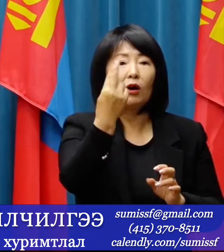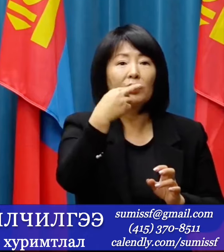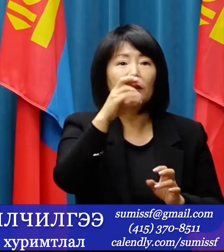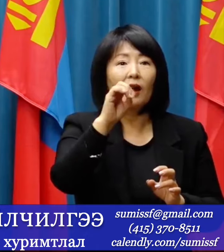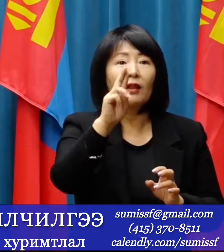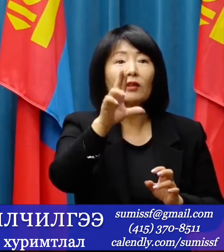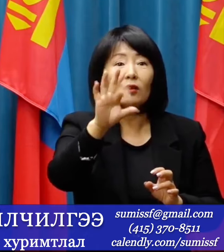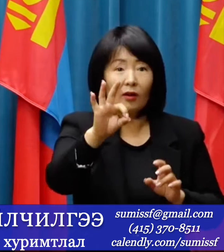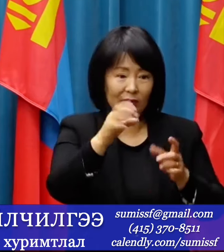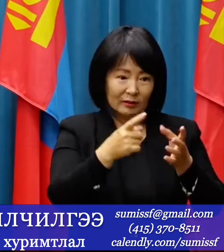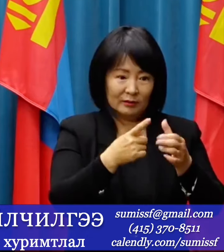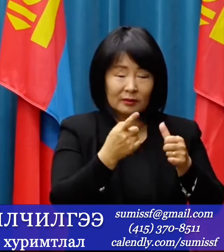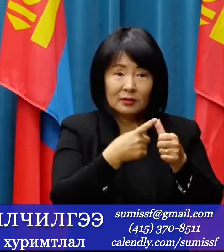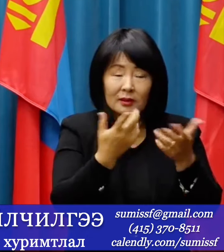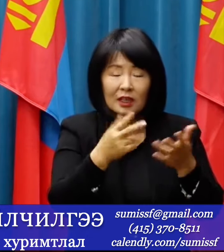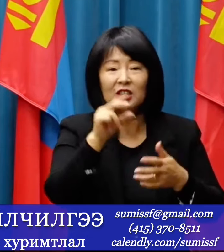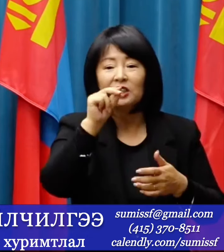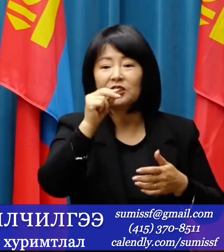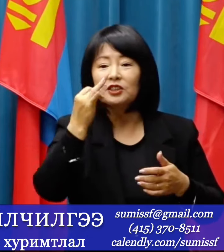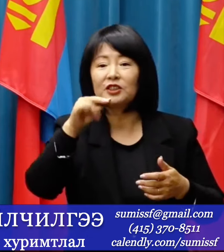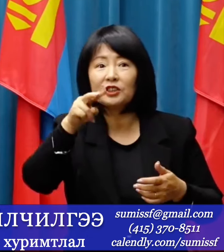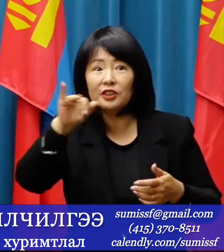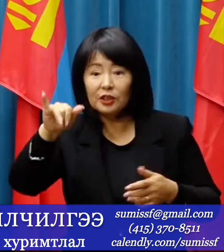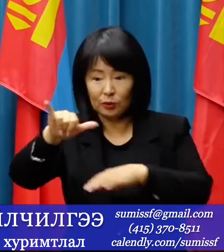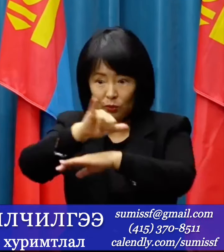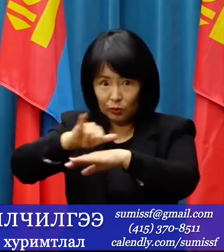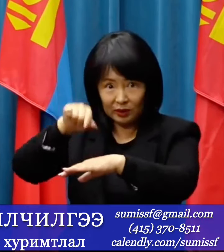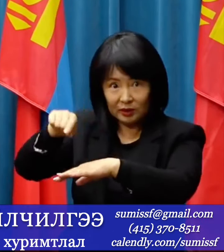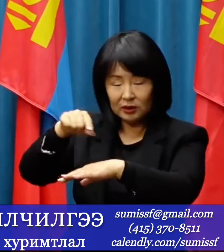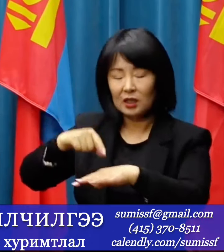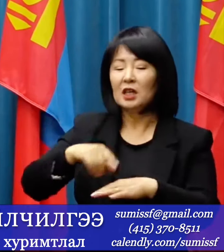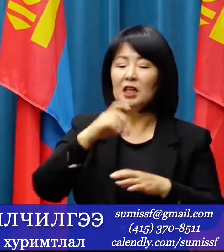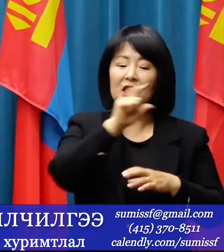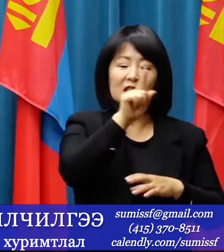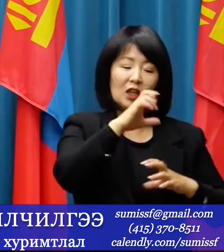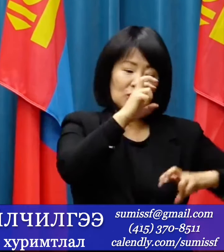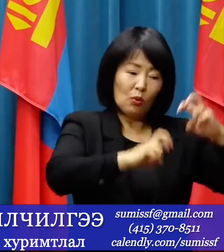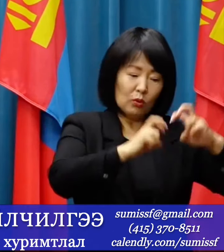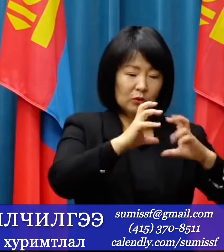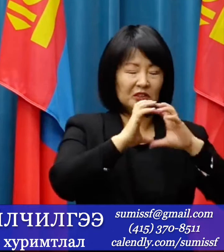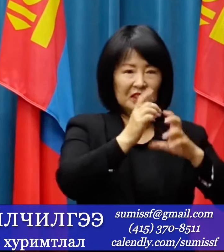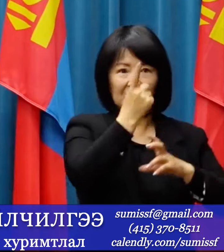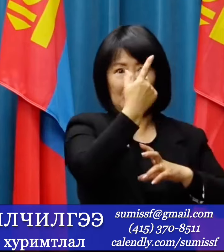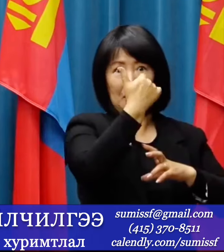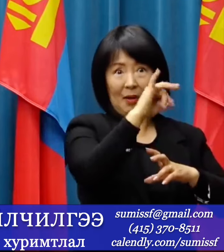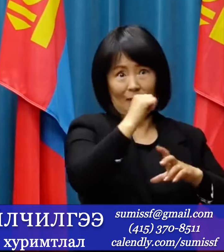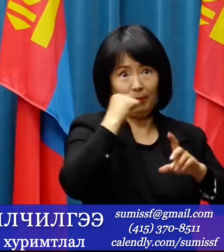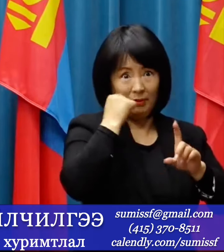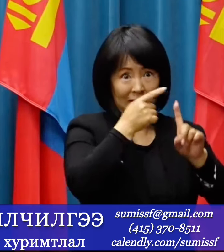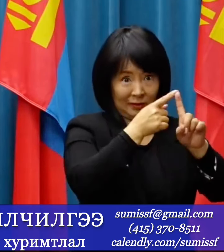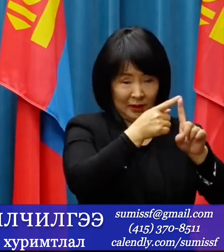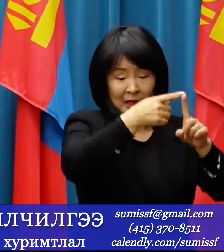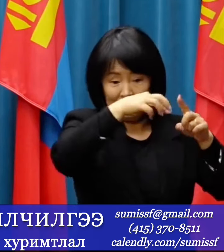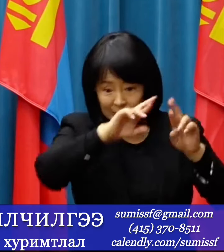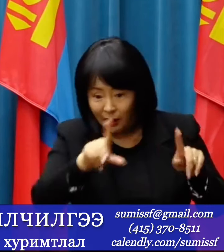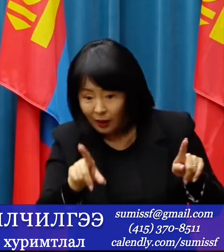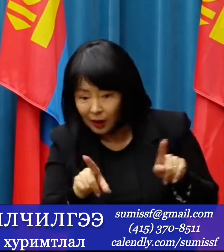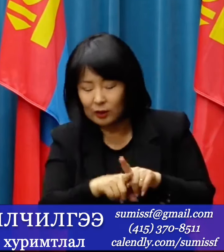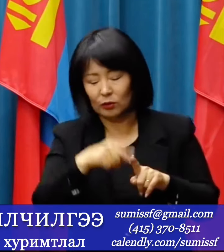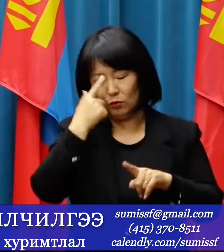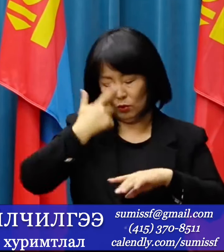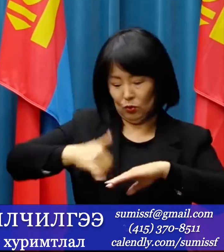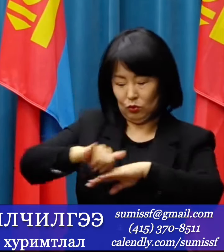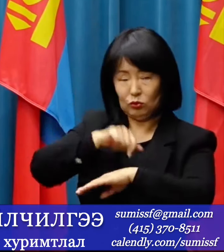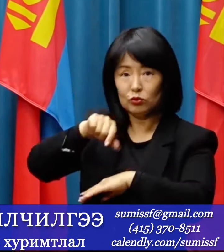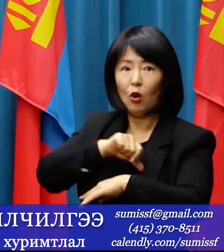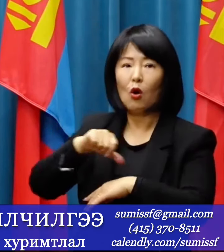Чил улсын төрийн өмчийн компани гэхэд зис үйлдвэрлэлээр дэлхийд хэрэгжүүлж байгаа компани. Тэгэхээр яг манайх шиг одоо хүдэрдэх